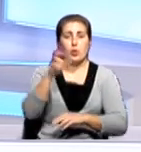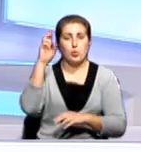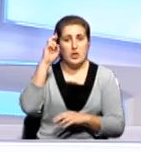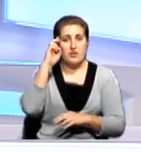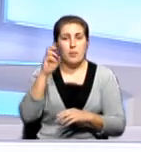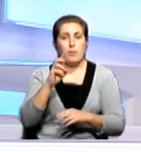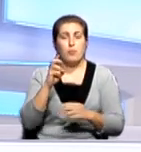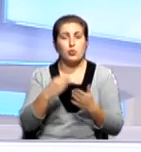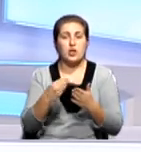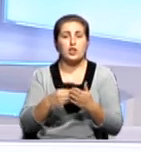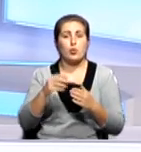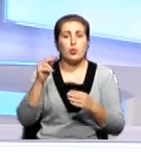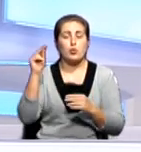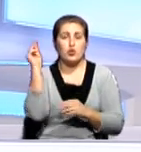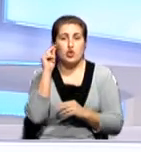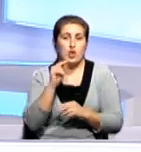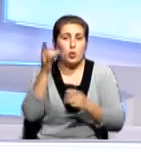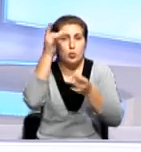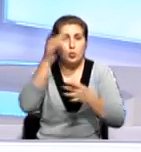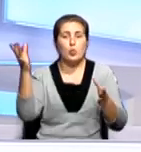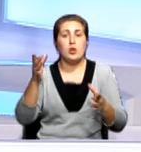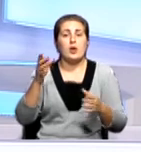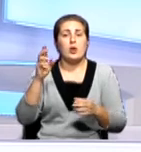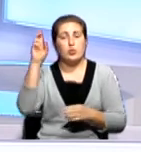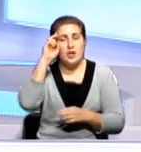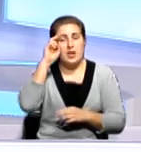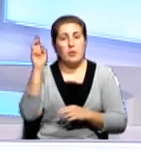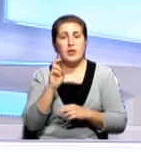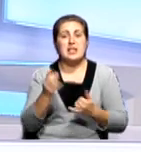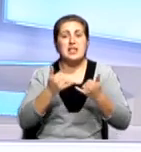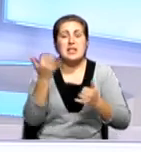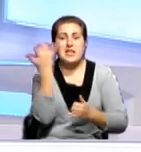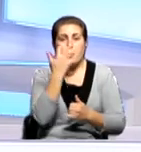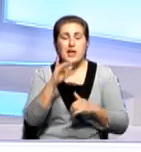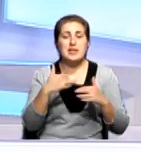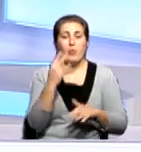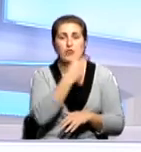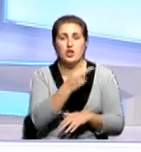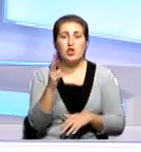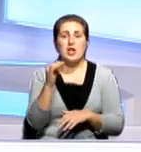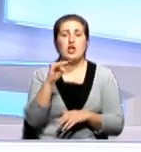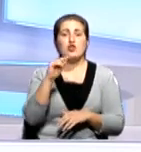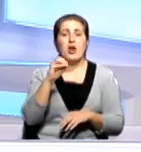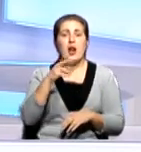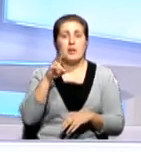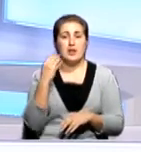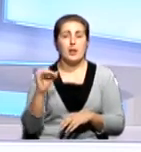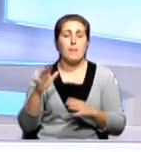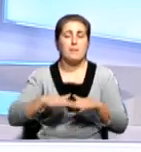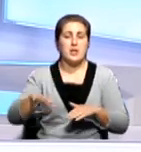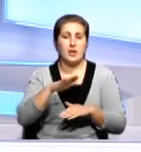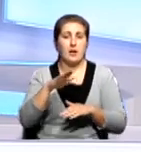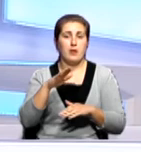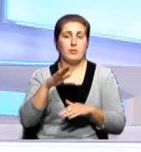государственное бюджетное учреждение культуры государственная библиотека для слепых и слабовидящих и Челябинской областная библиотека